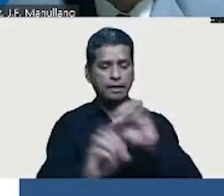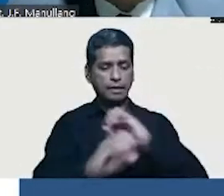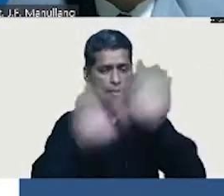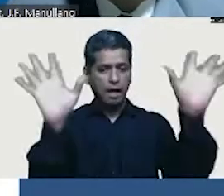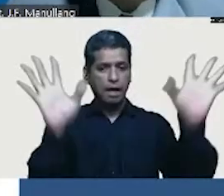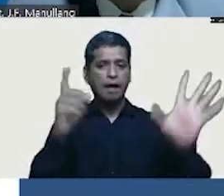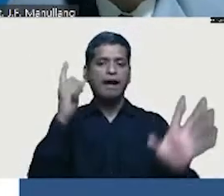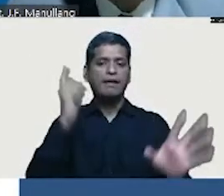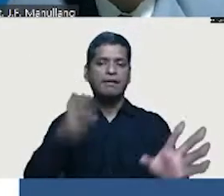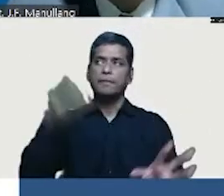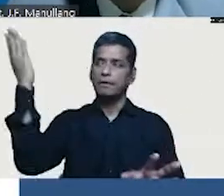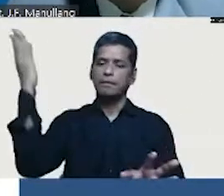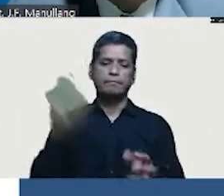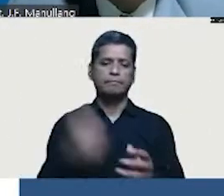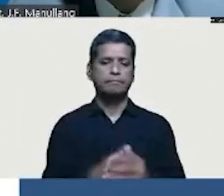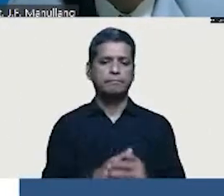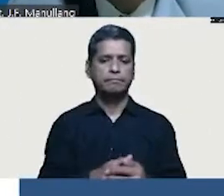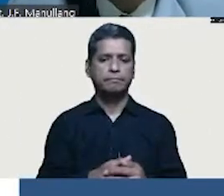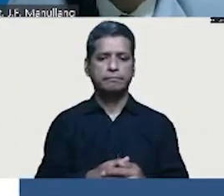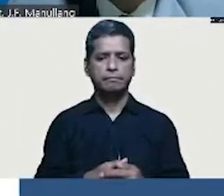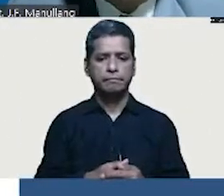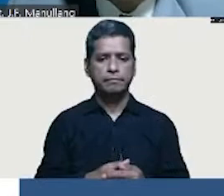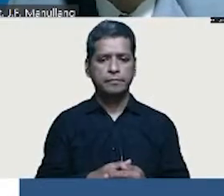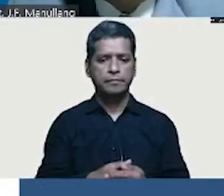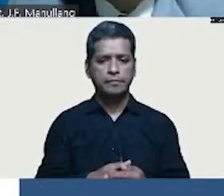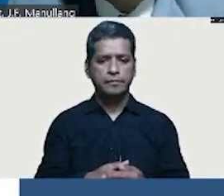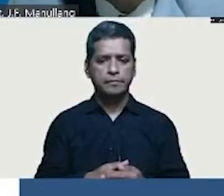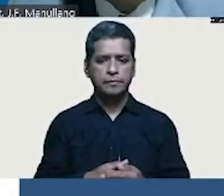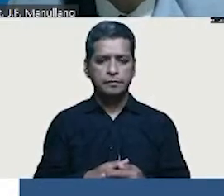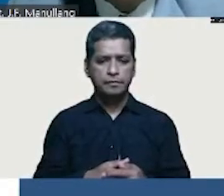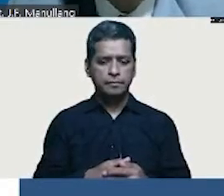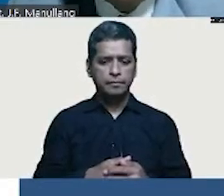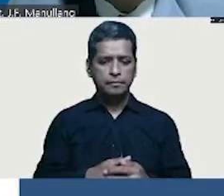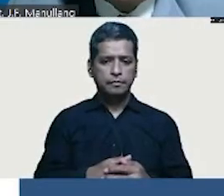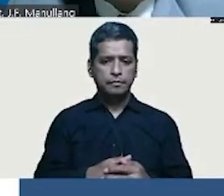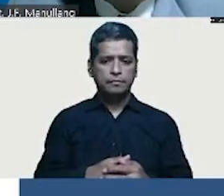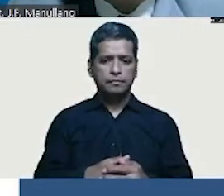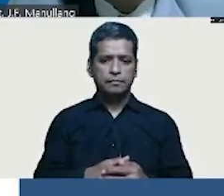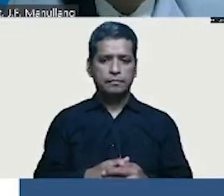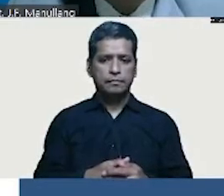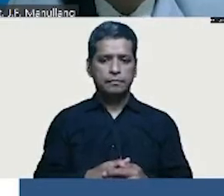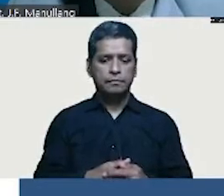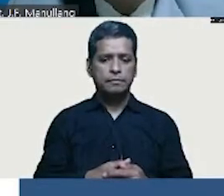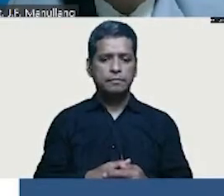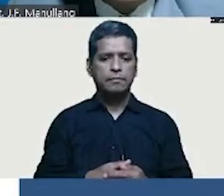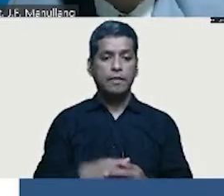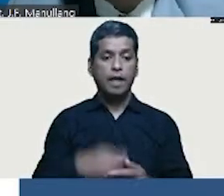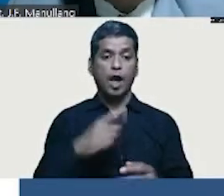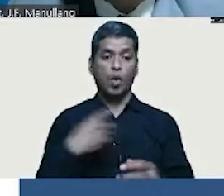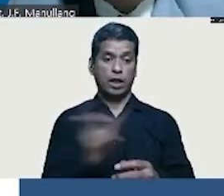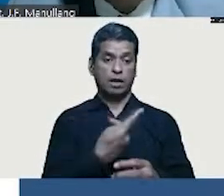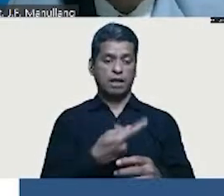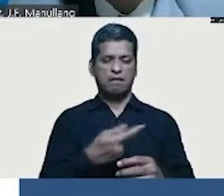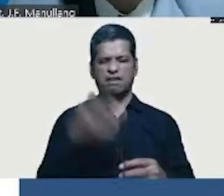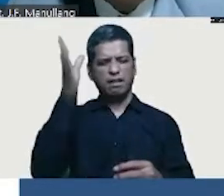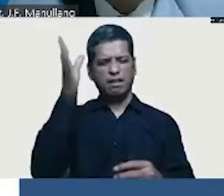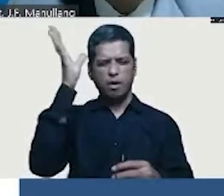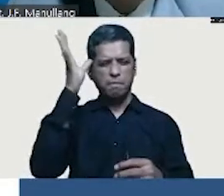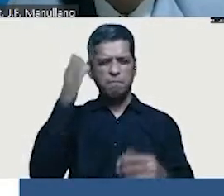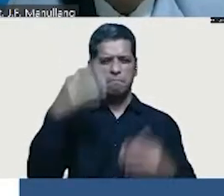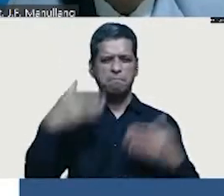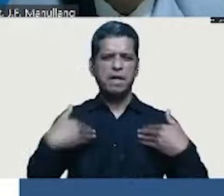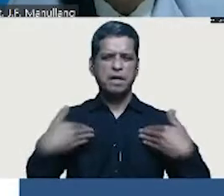kalau Tuhan kita itu hanya sebagai oknum manusia yang tidak tahu apa-apa aku pengetahuannya